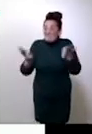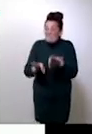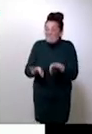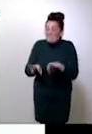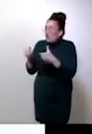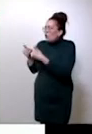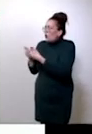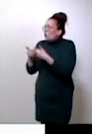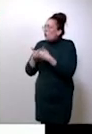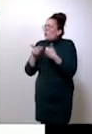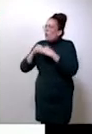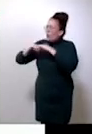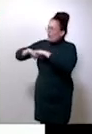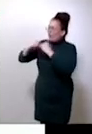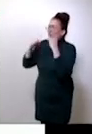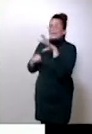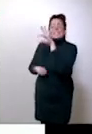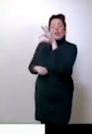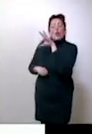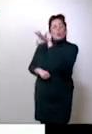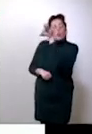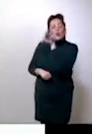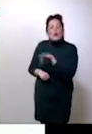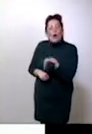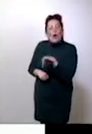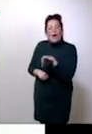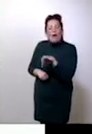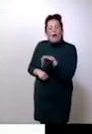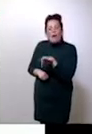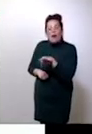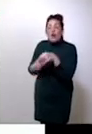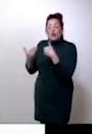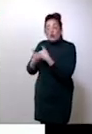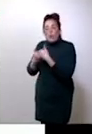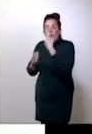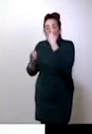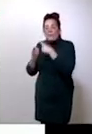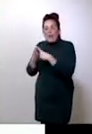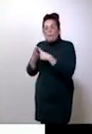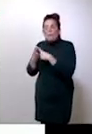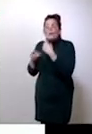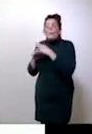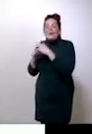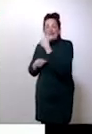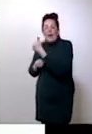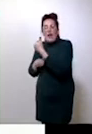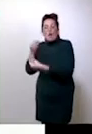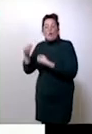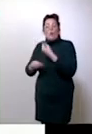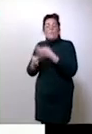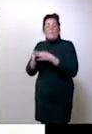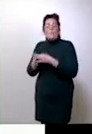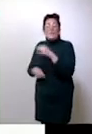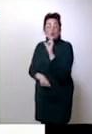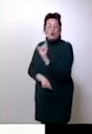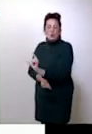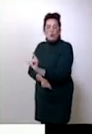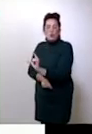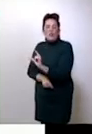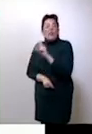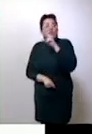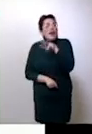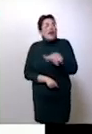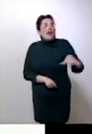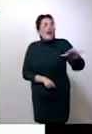de logement social qui portent sur des T1 ou des T2, alors que le parc est structurellement construit de manière à ce que ce soit des surfaces plus